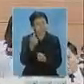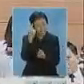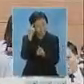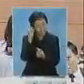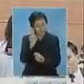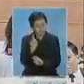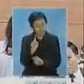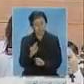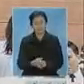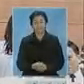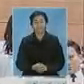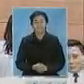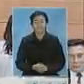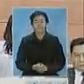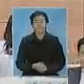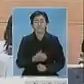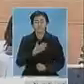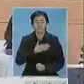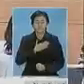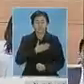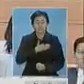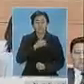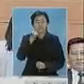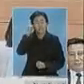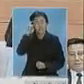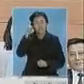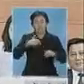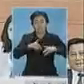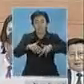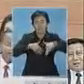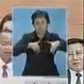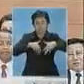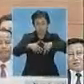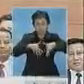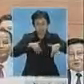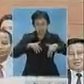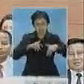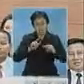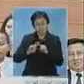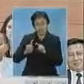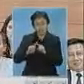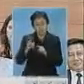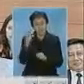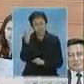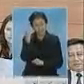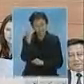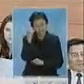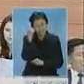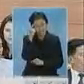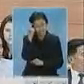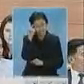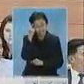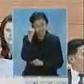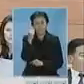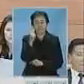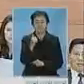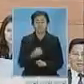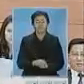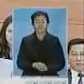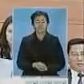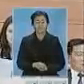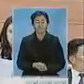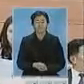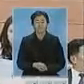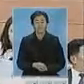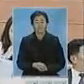เนี่ยผมเชื่อว่าพี่น้องประชาชนจะได้ใช้วิจารณญาณเขาบอกว่า